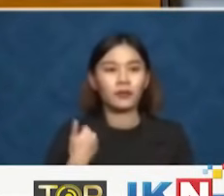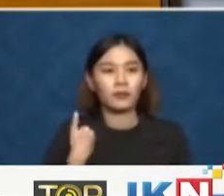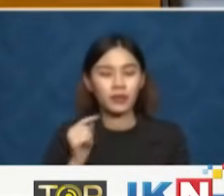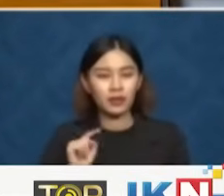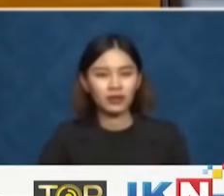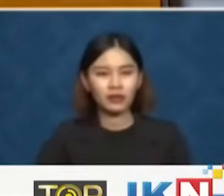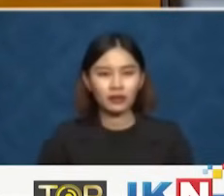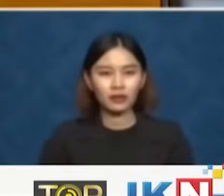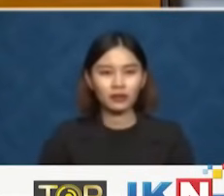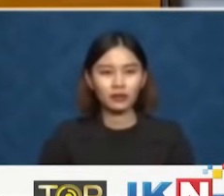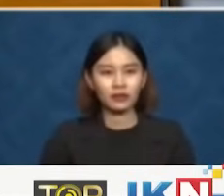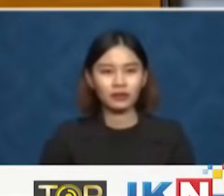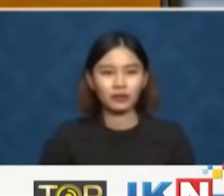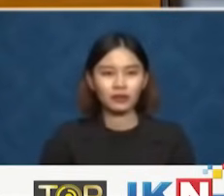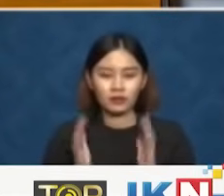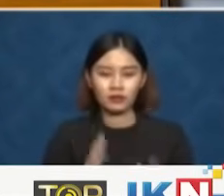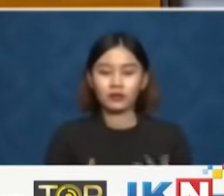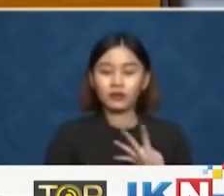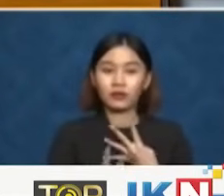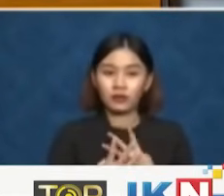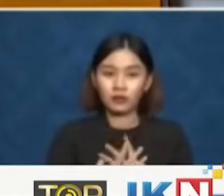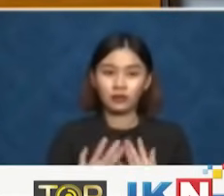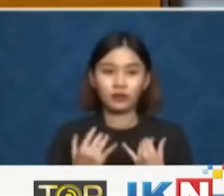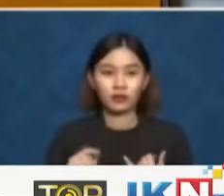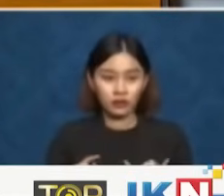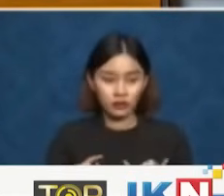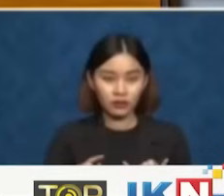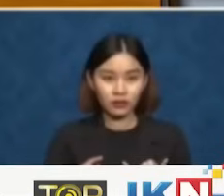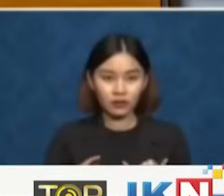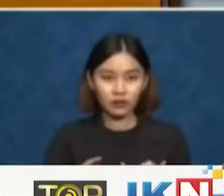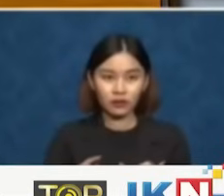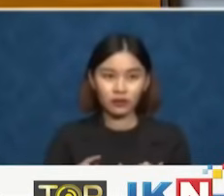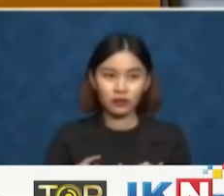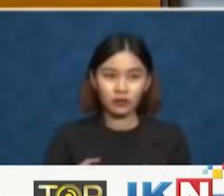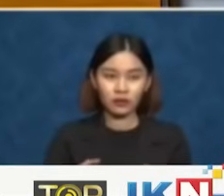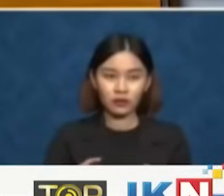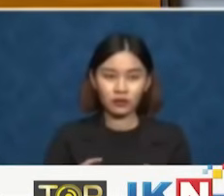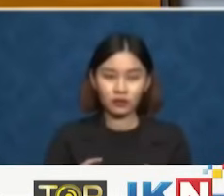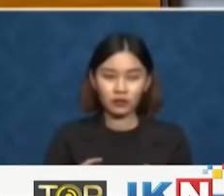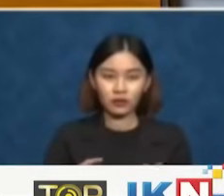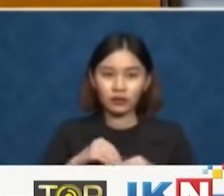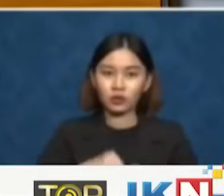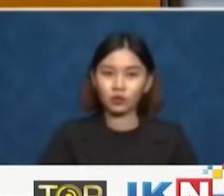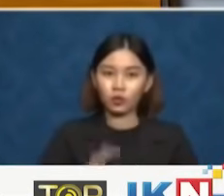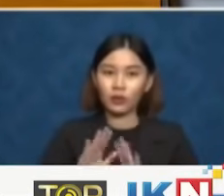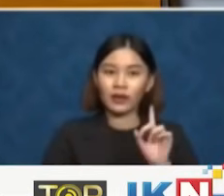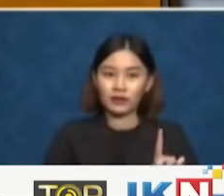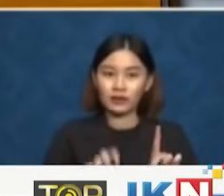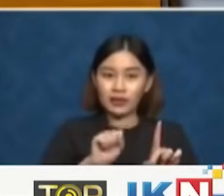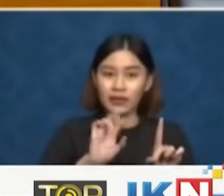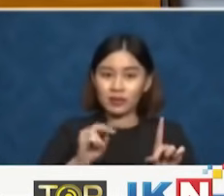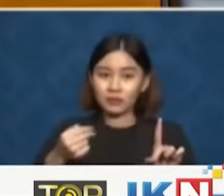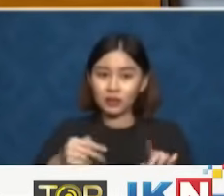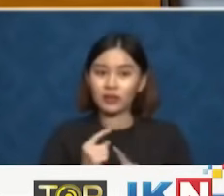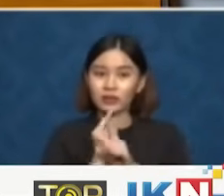ตรรัฐมนตรีว่าการกระทรวงยุติธรรมบอกแบบนี้นะคะว่านายทักษิณชินวัตรเนี่ยต้องผ่านการประเมินโดยแพทย์